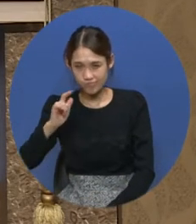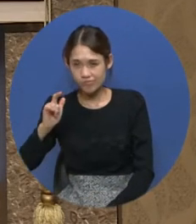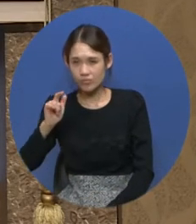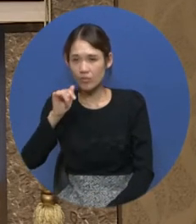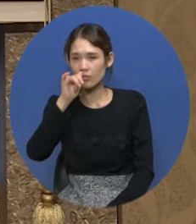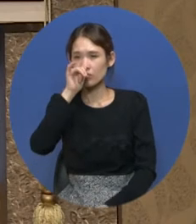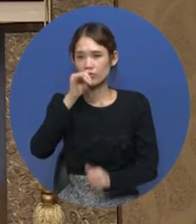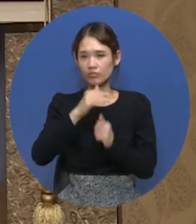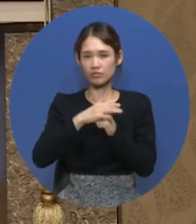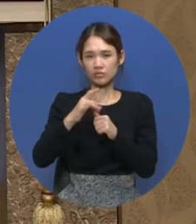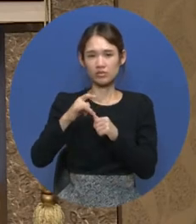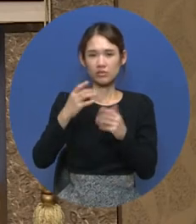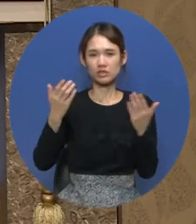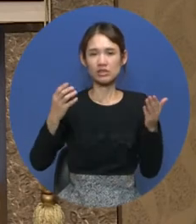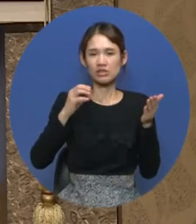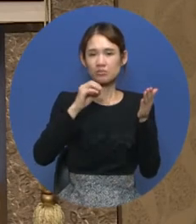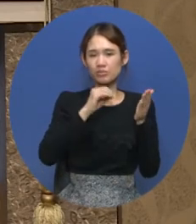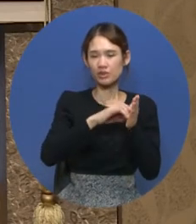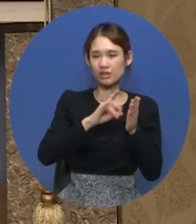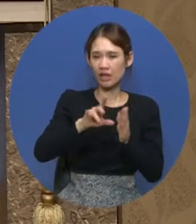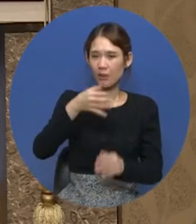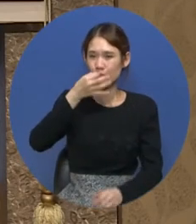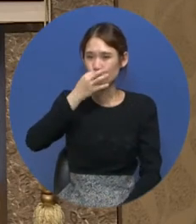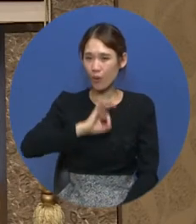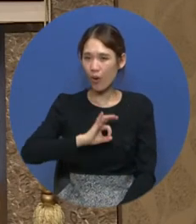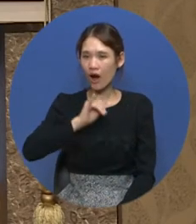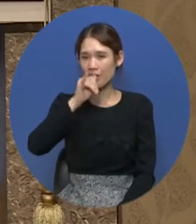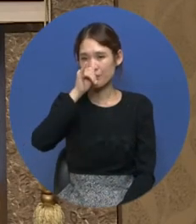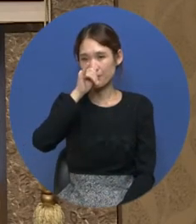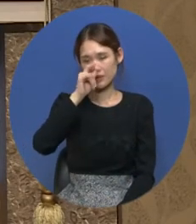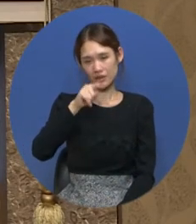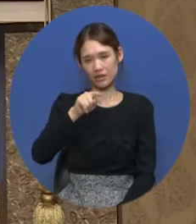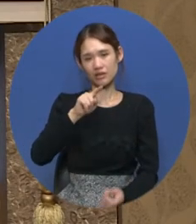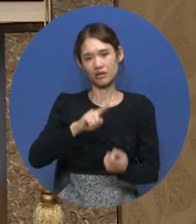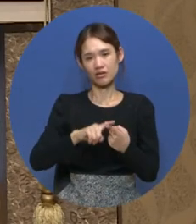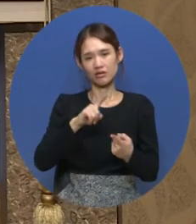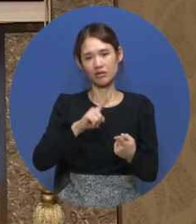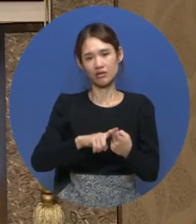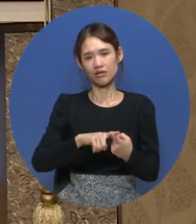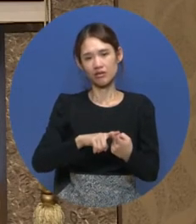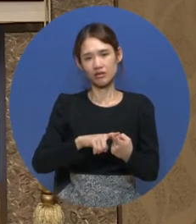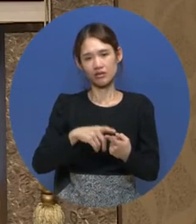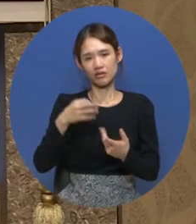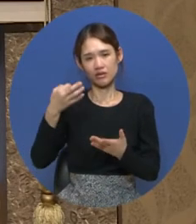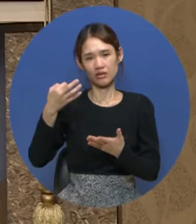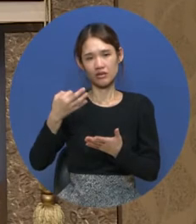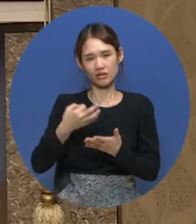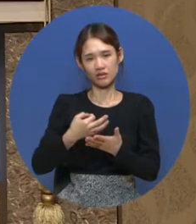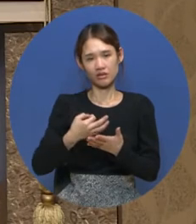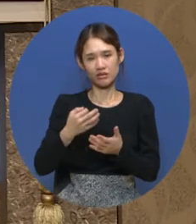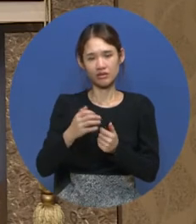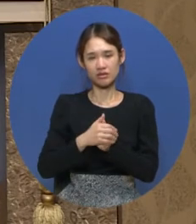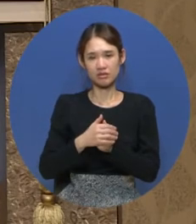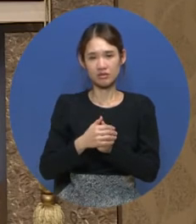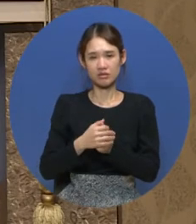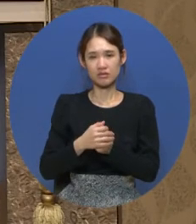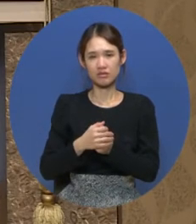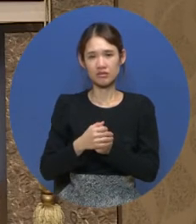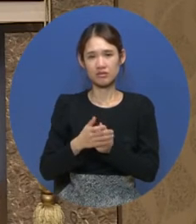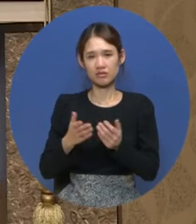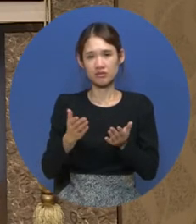그 일을 할 때에 대한 보람이 있기 때문에 어 어 느정도 비용의 그게 2 즉 집